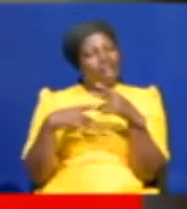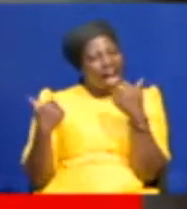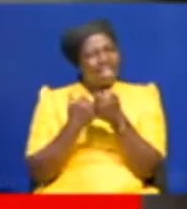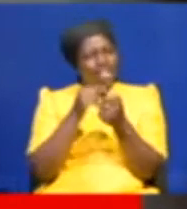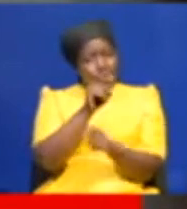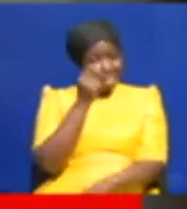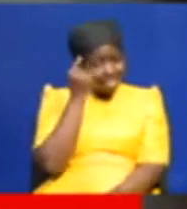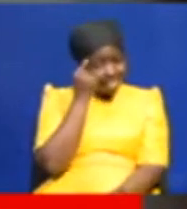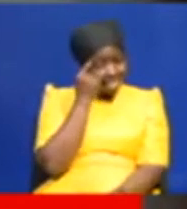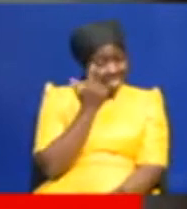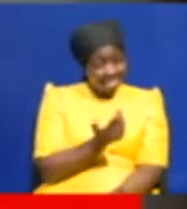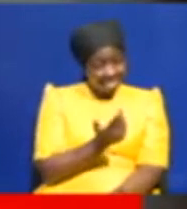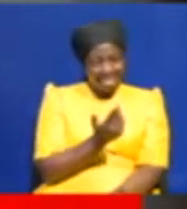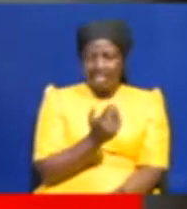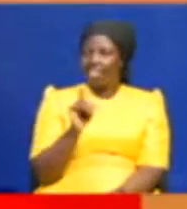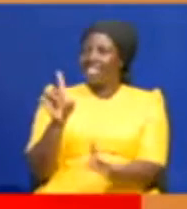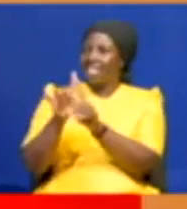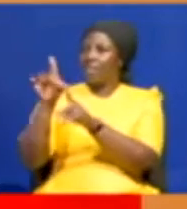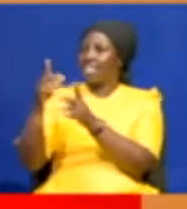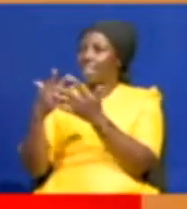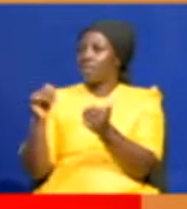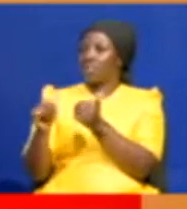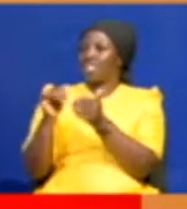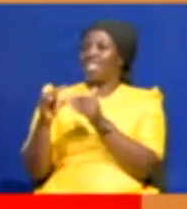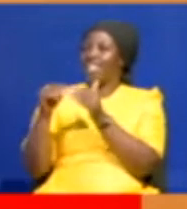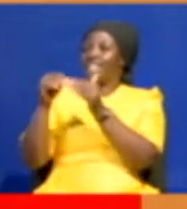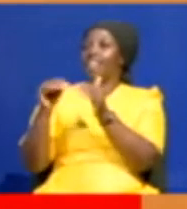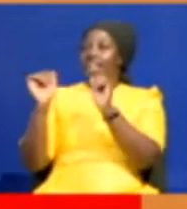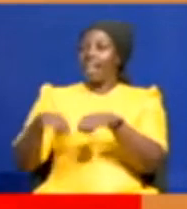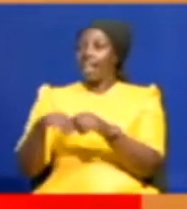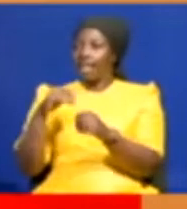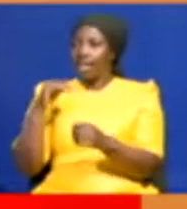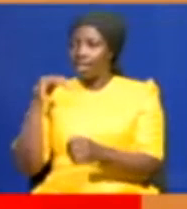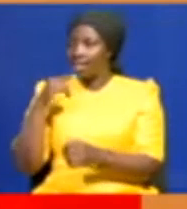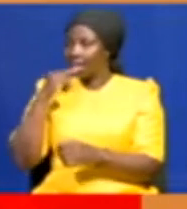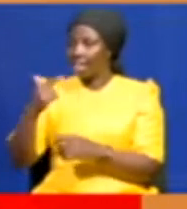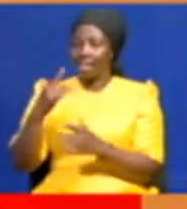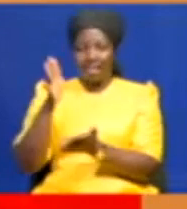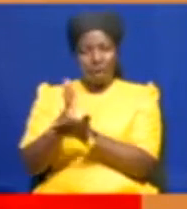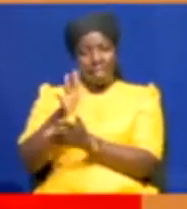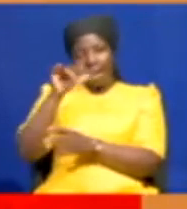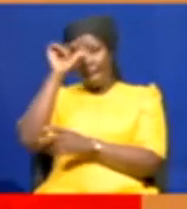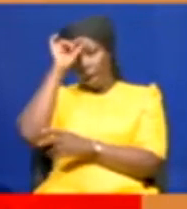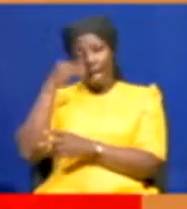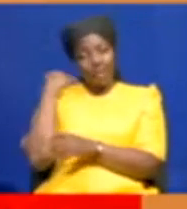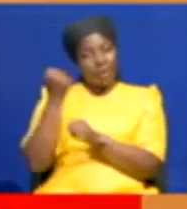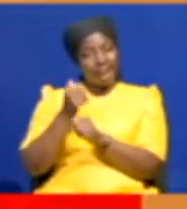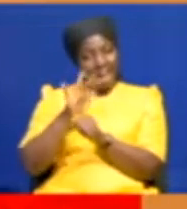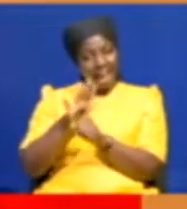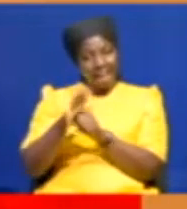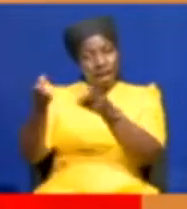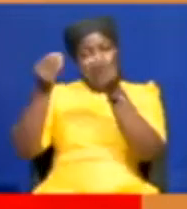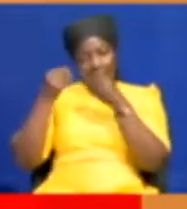ni hata hilo ni jambo linasababisha? Na tu kusema kweli, serikali imefanya kazi, barabara tumepewa,